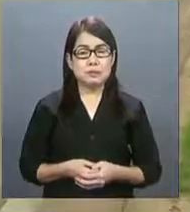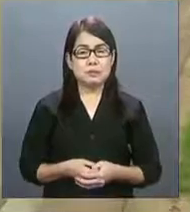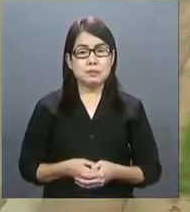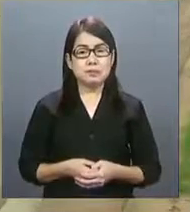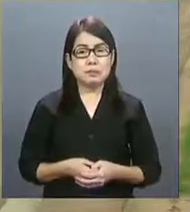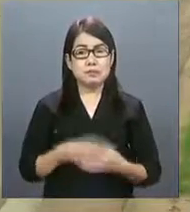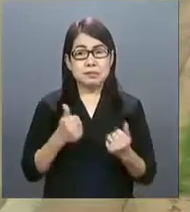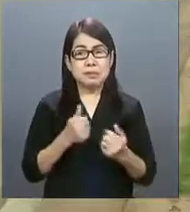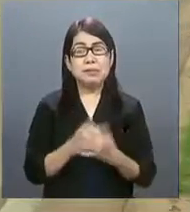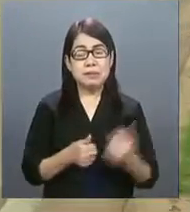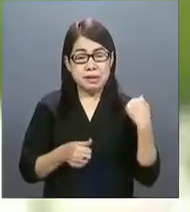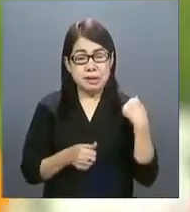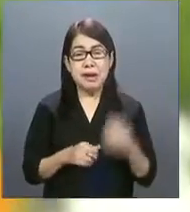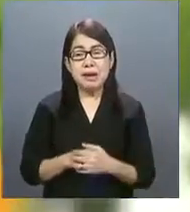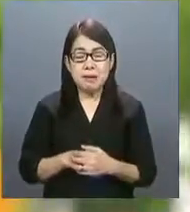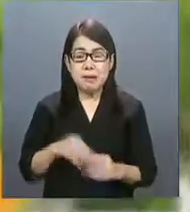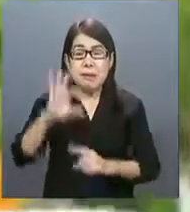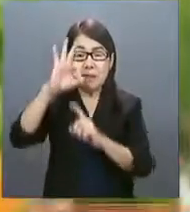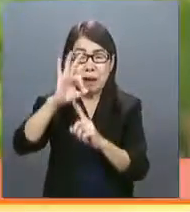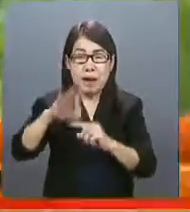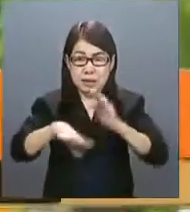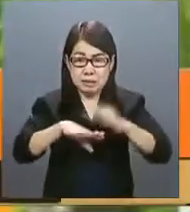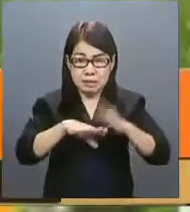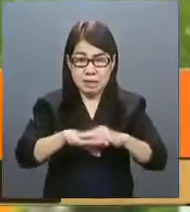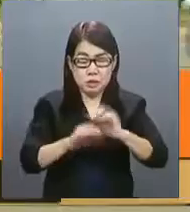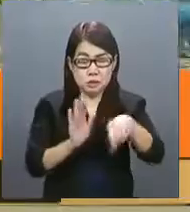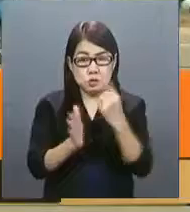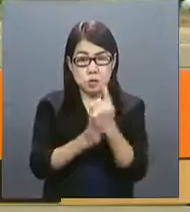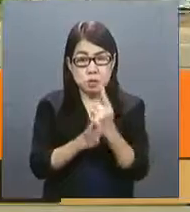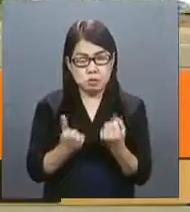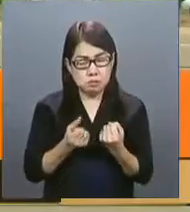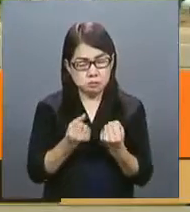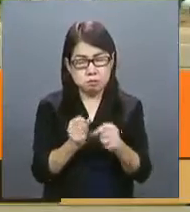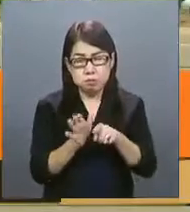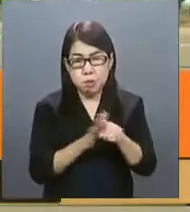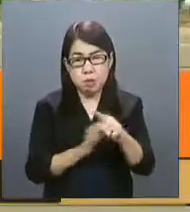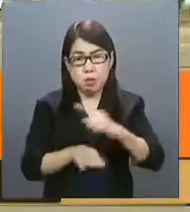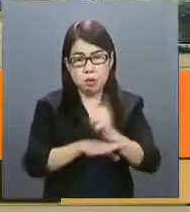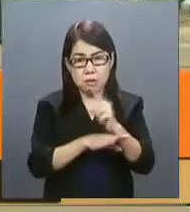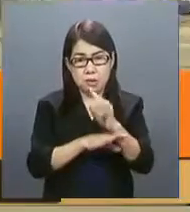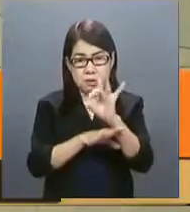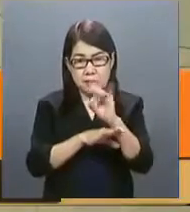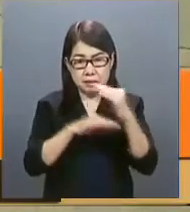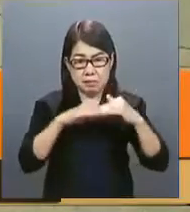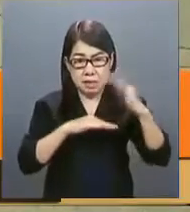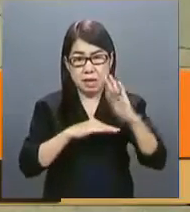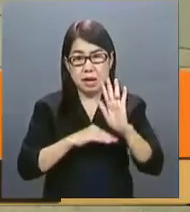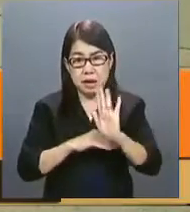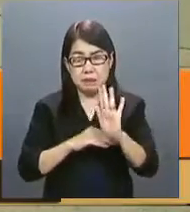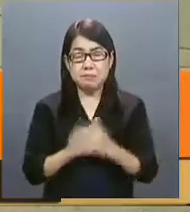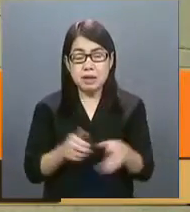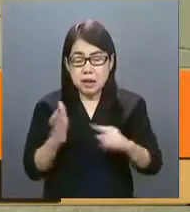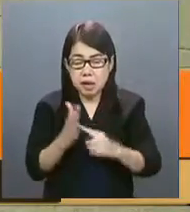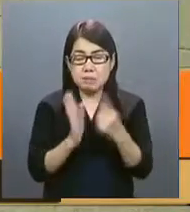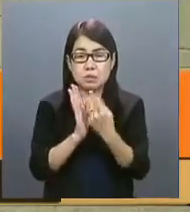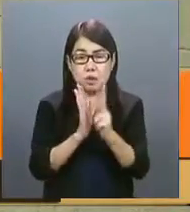ป้ายควบคุมความเร็วไม่เกิน80กิโลเมตรต่อชั่วโมงทั้งบนถนนมิตรภาพช่วงผ่านตัวเมืองขอนแก่นและตลอดข้างทางระยะท